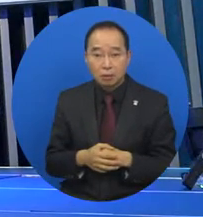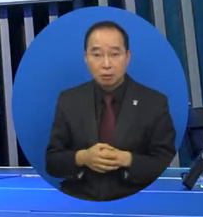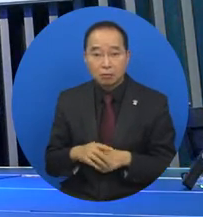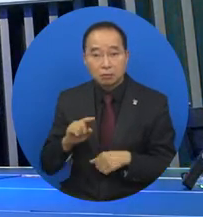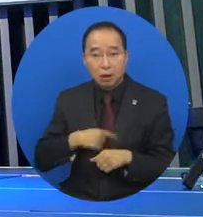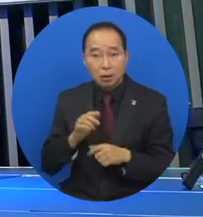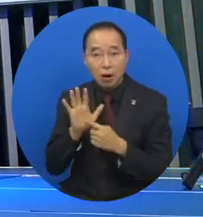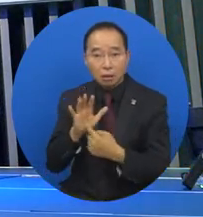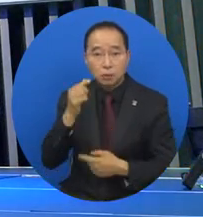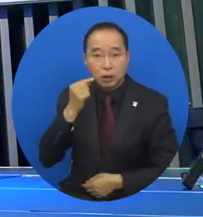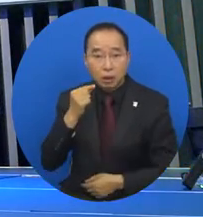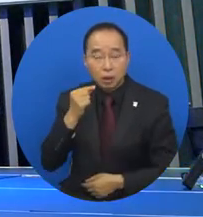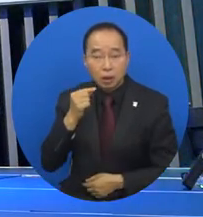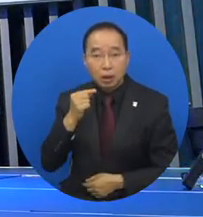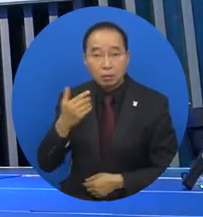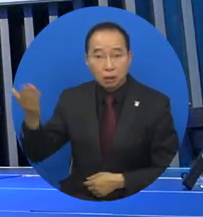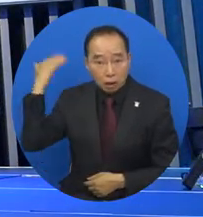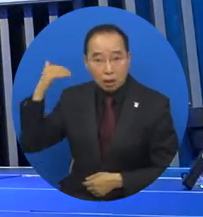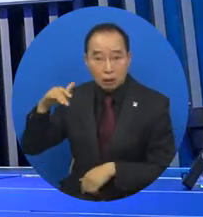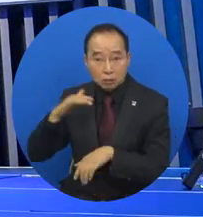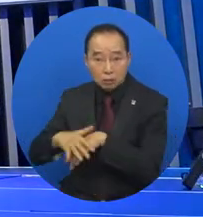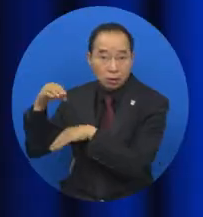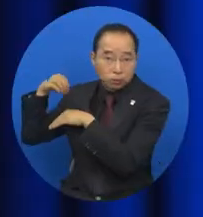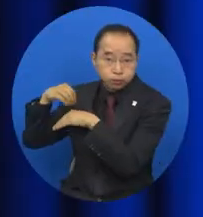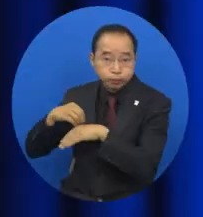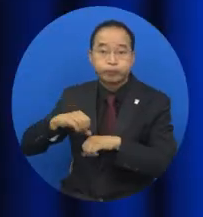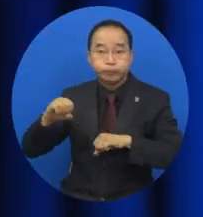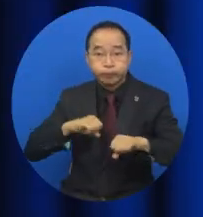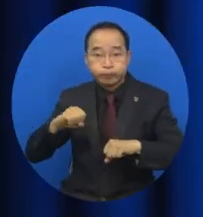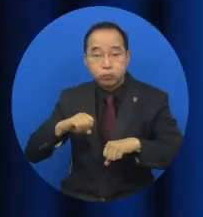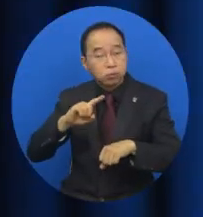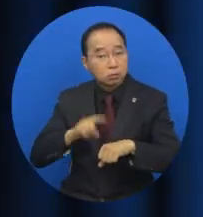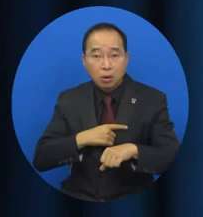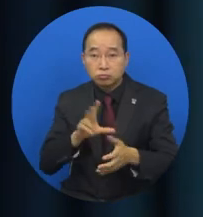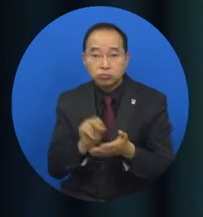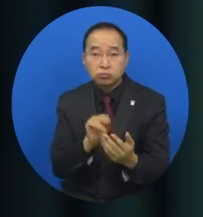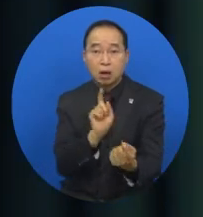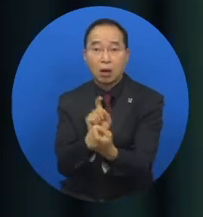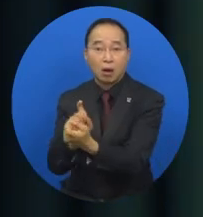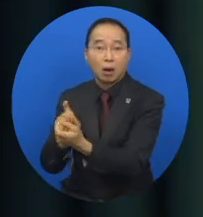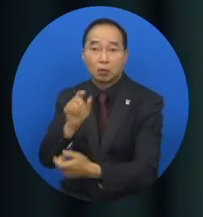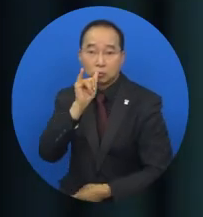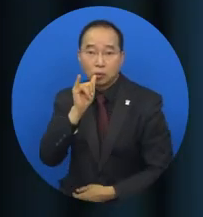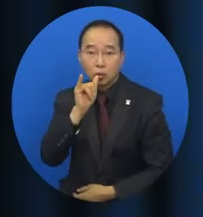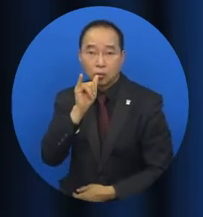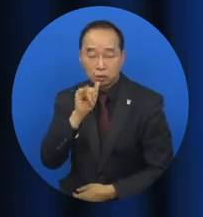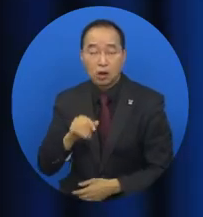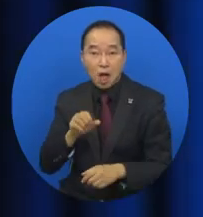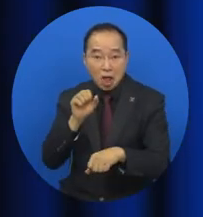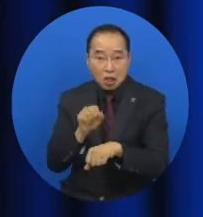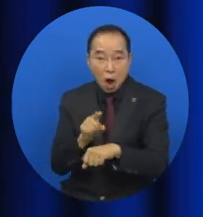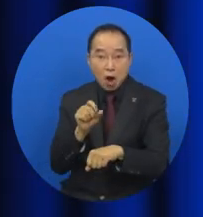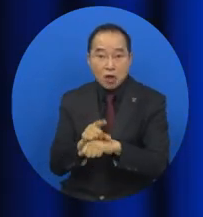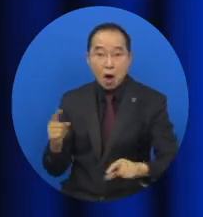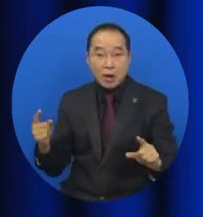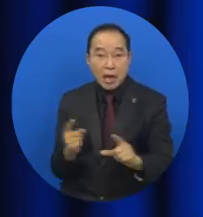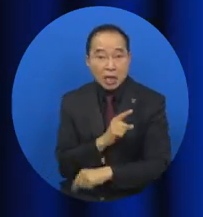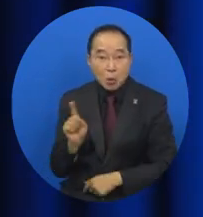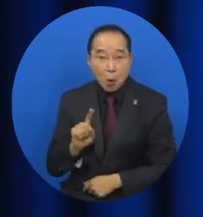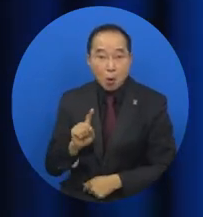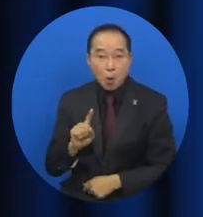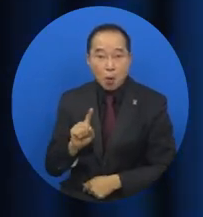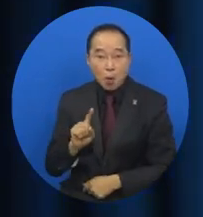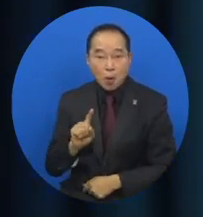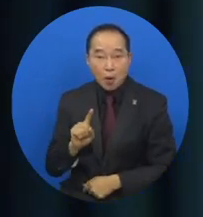의해서 움직여지고 살아가기 때문에 하던 방식으로 계속 움직여지는 거죠. 그것들이 부딪힐 수도 있고요.